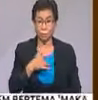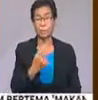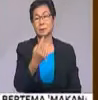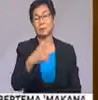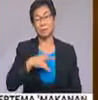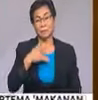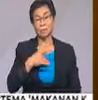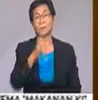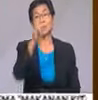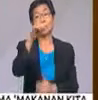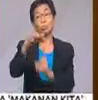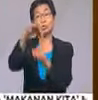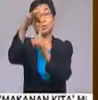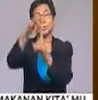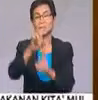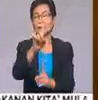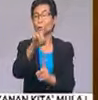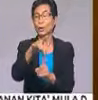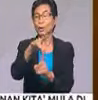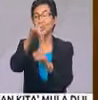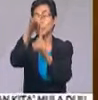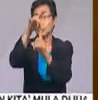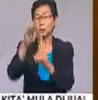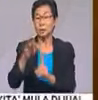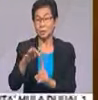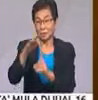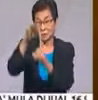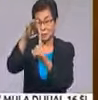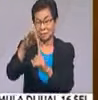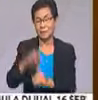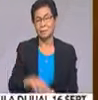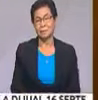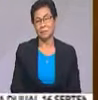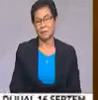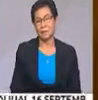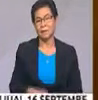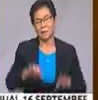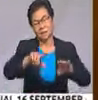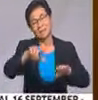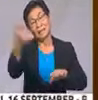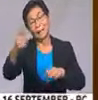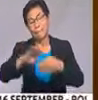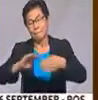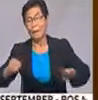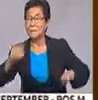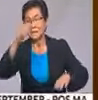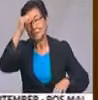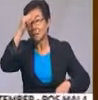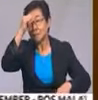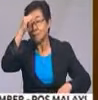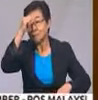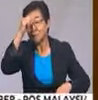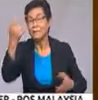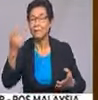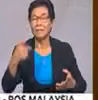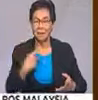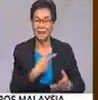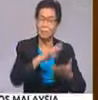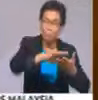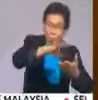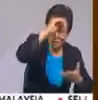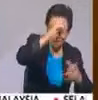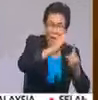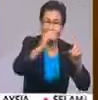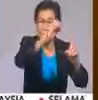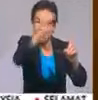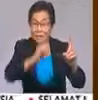satu keistimewaan yang kami ni selain daripada bahasa ibunda bahasa Tamil, dan kita juga menguasai